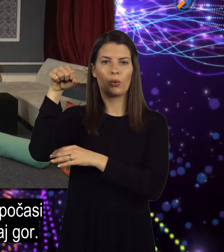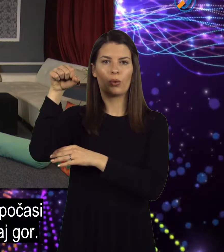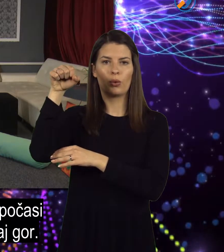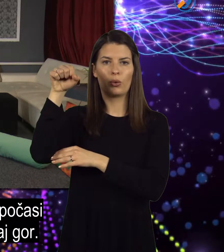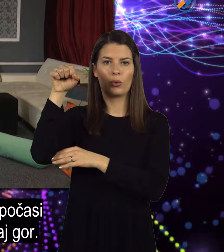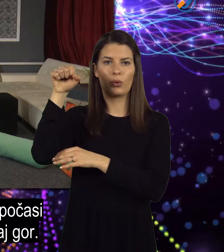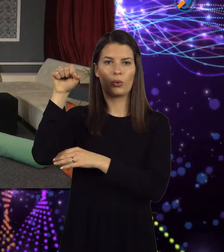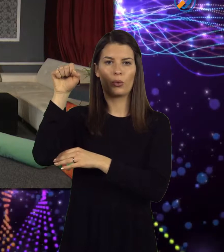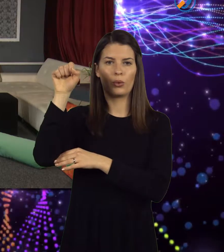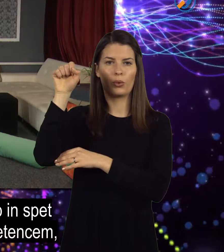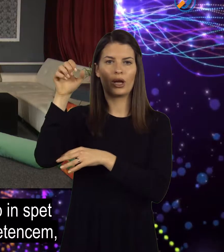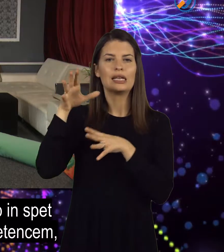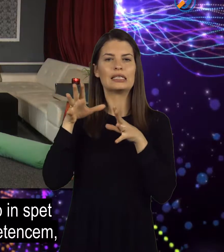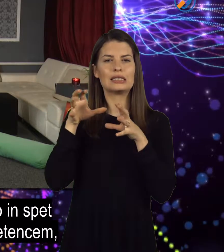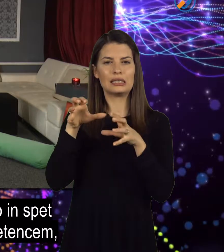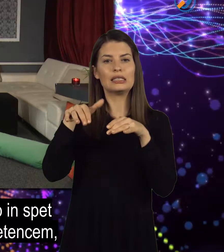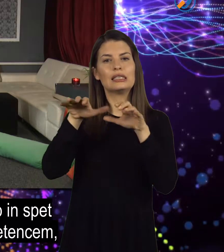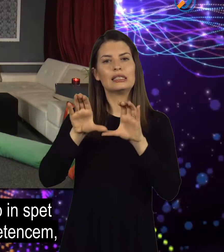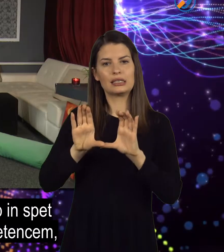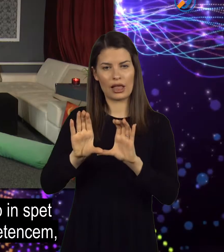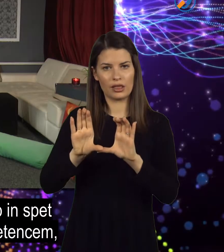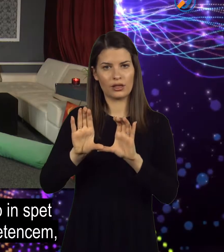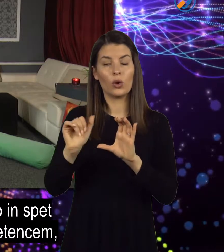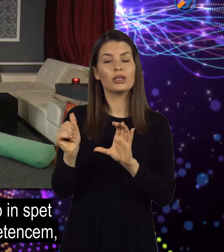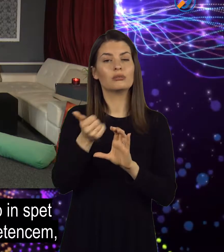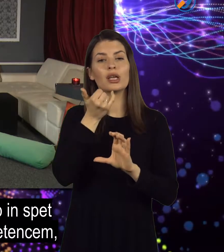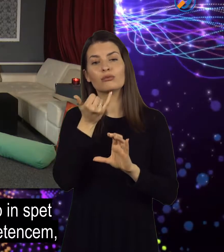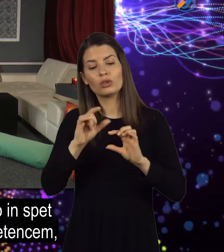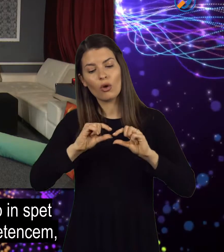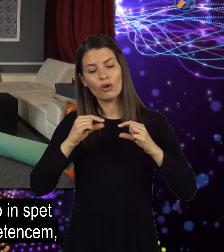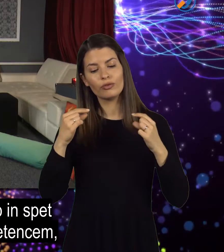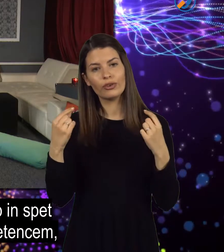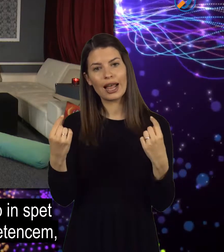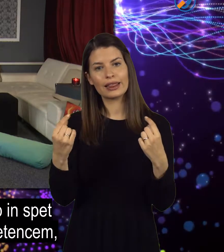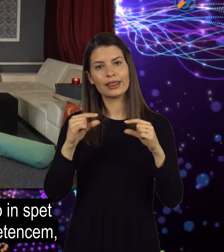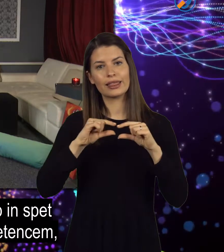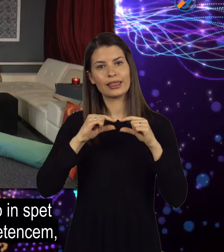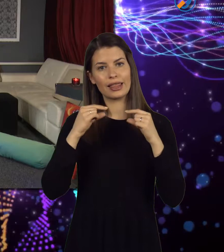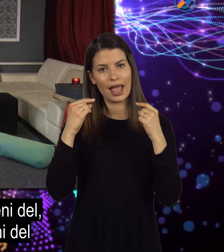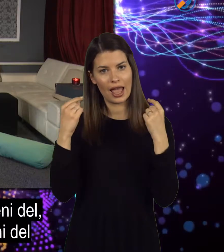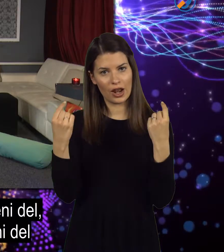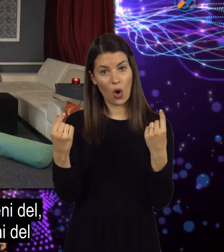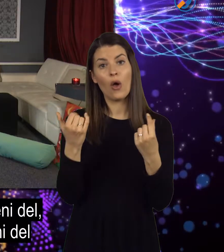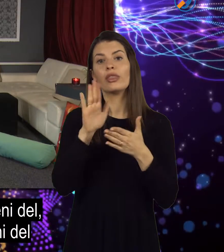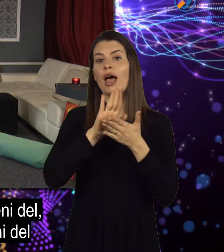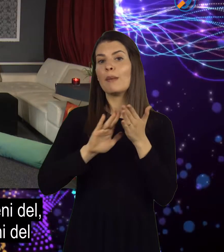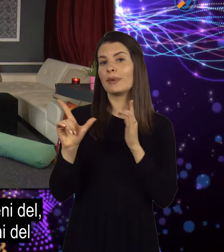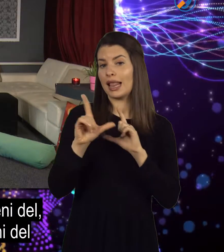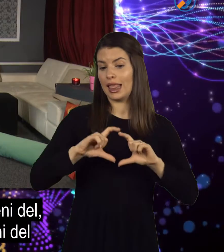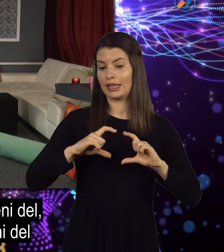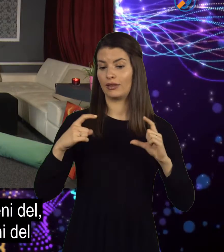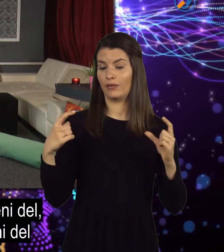potuješ nazaj gor. Stisni zadnjico in spet vretenca za vretencem. Najprej ledveni